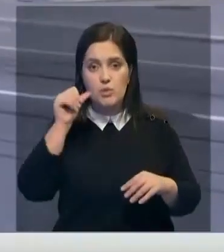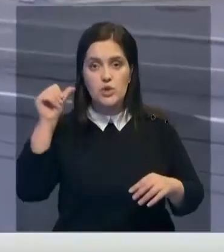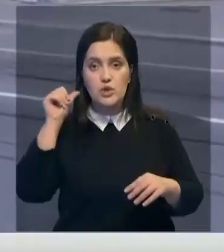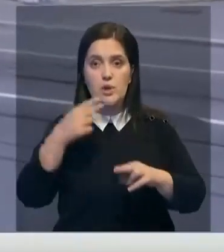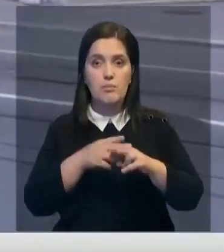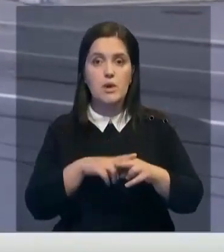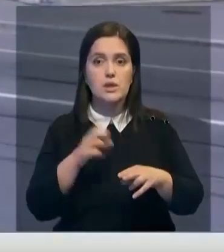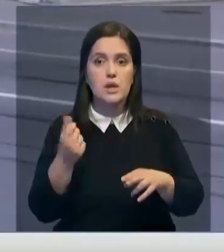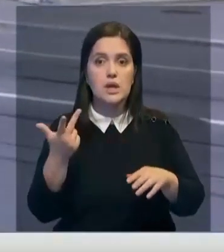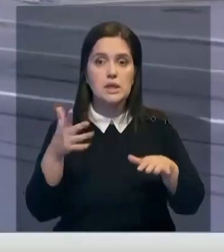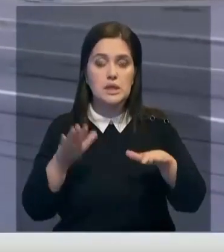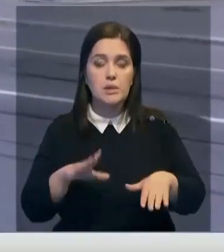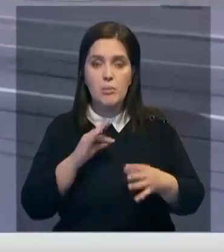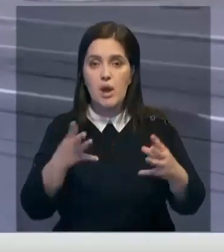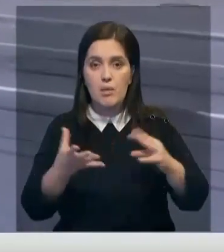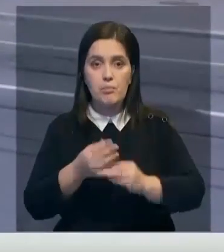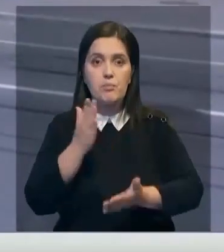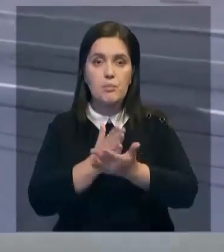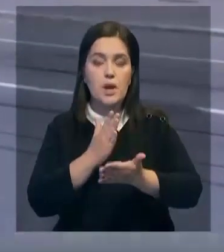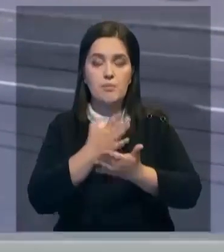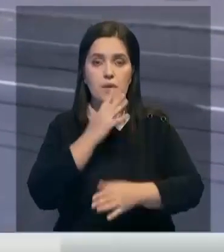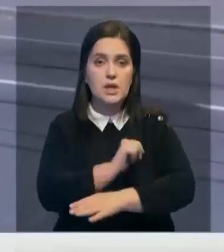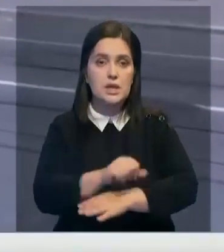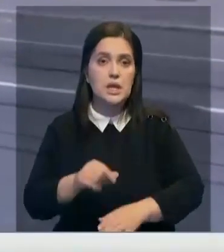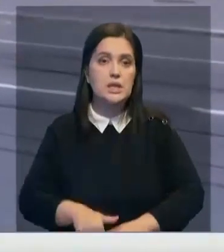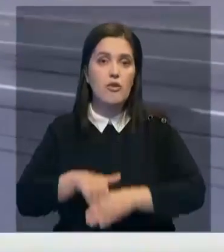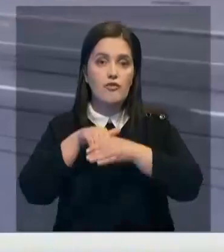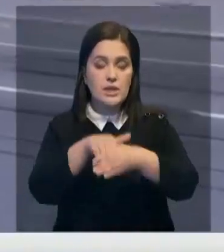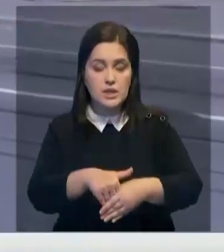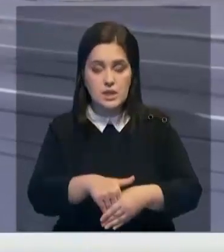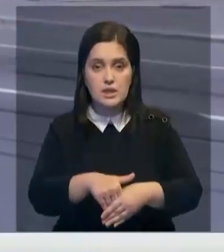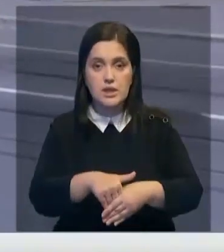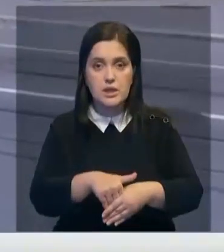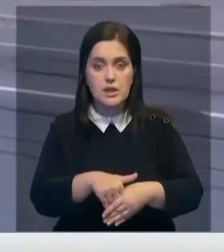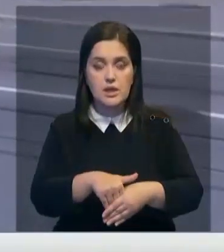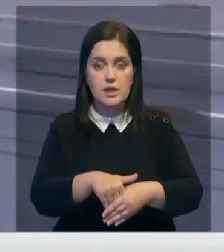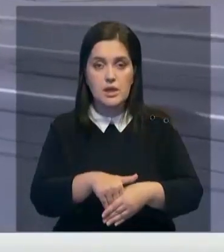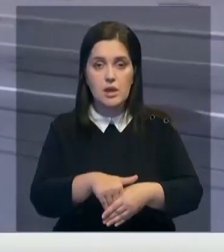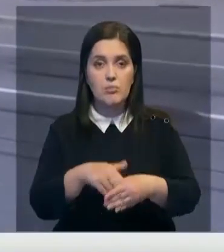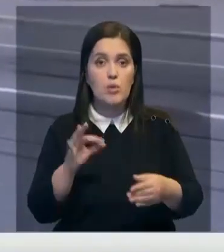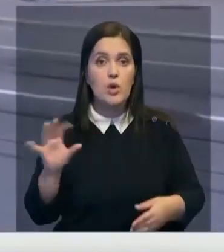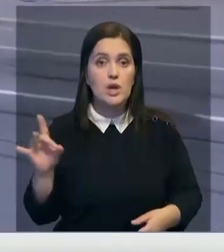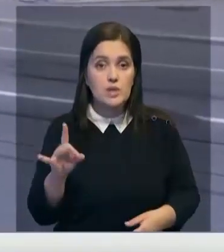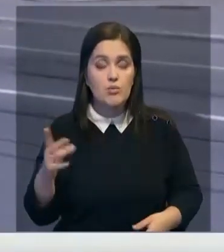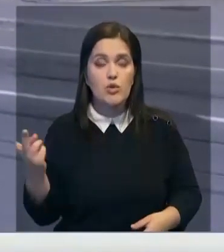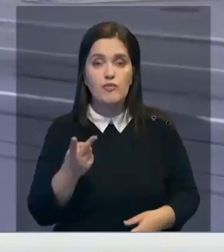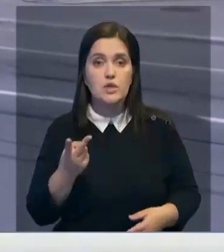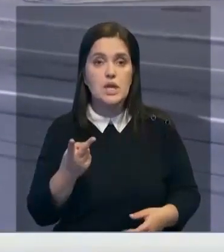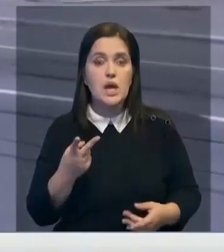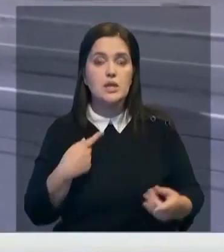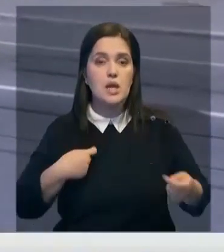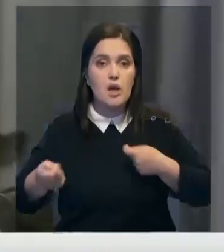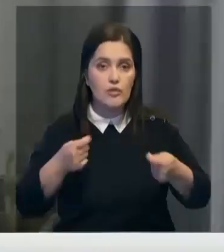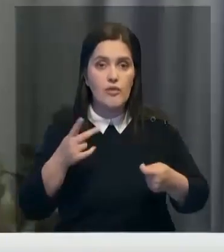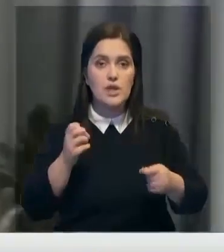вышла на третье место по объему прямых иностранных инвестиций, привлеченных в нашу республику, а по размеру двусторонней торговли – на